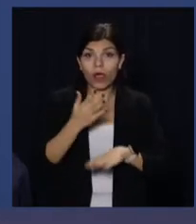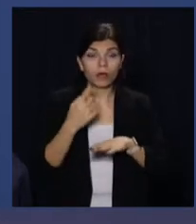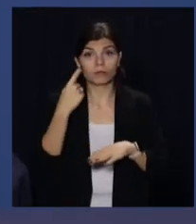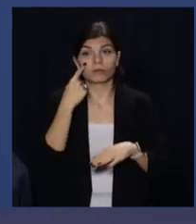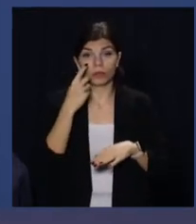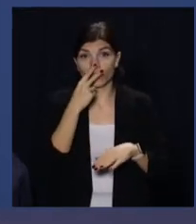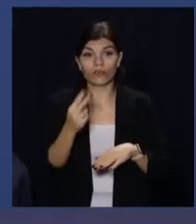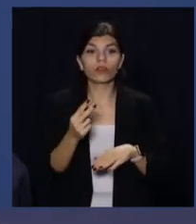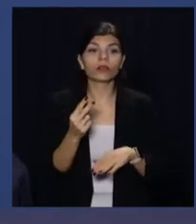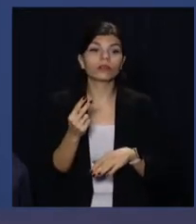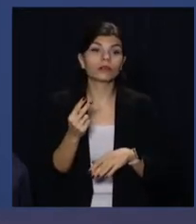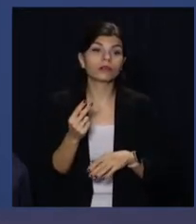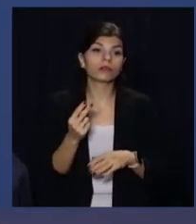там